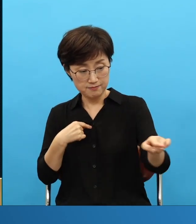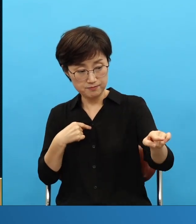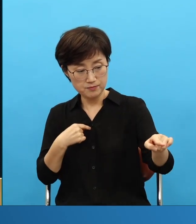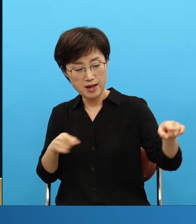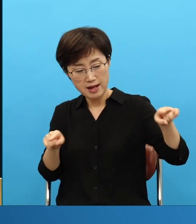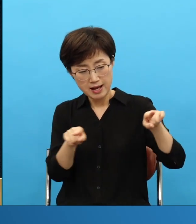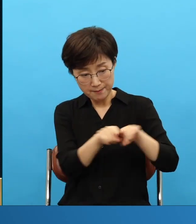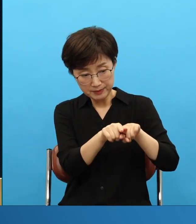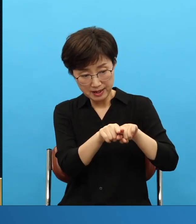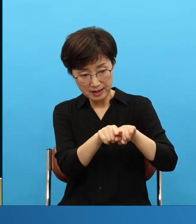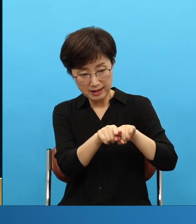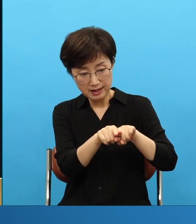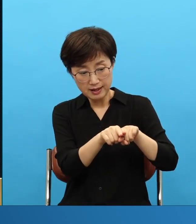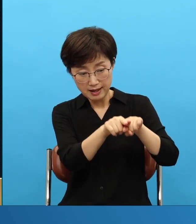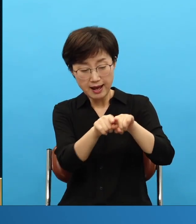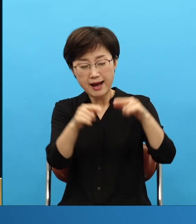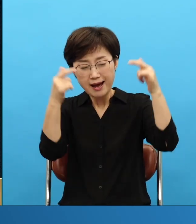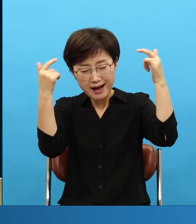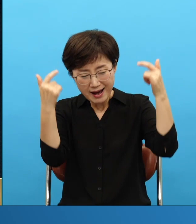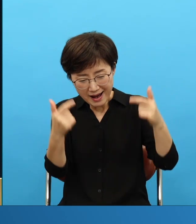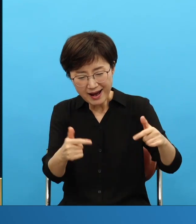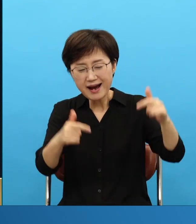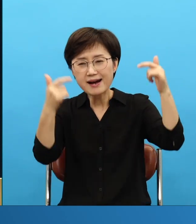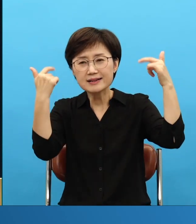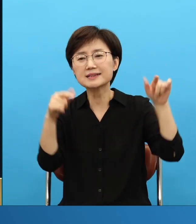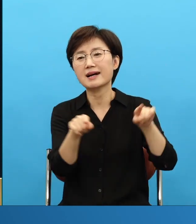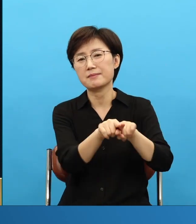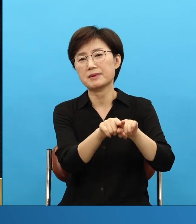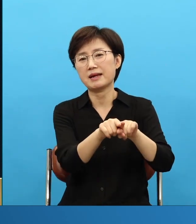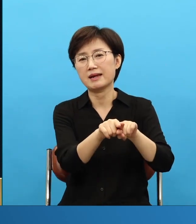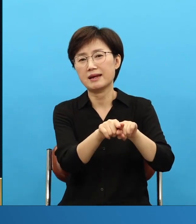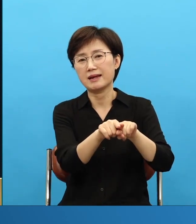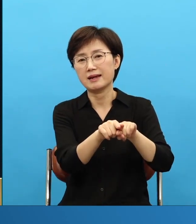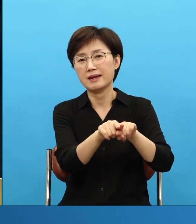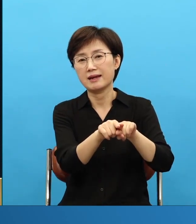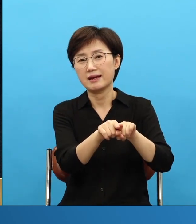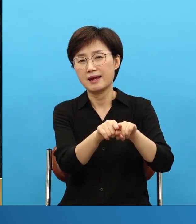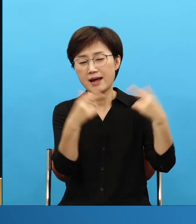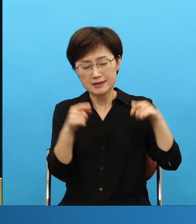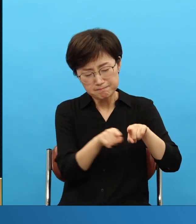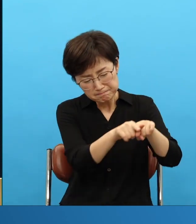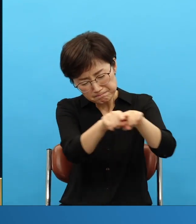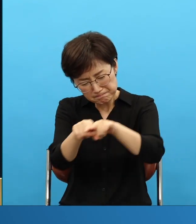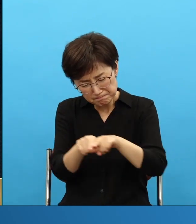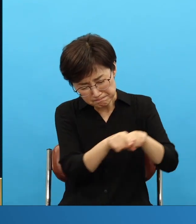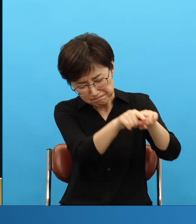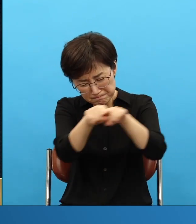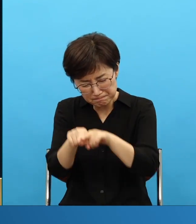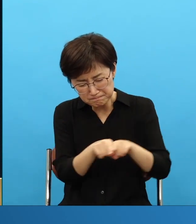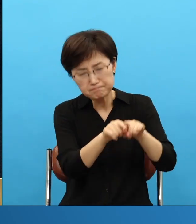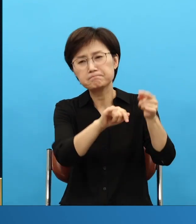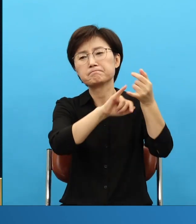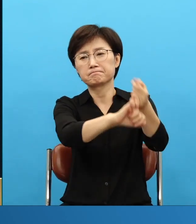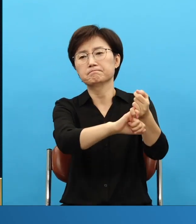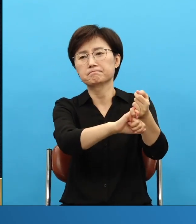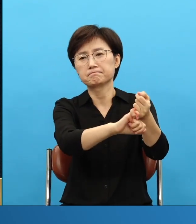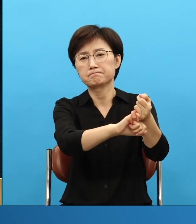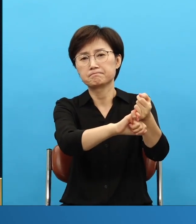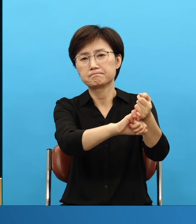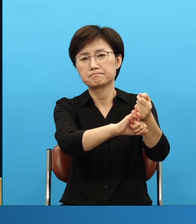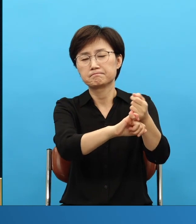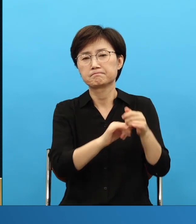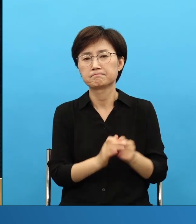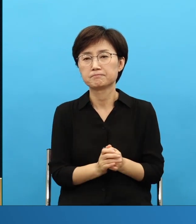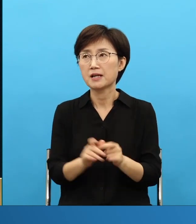함께 아니고 항상 너희와 함께 있으리라. He doesn't simply say, I will be with you. He says, I will be with you always to the very end of the age.